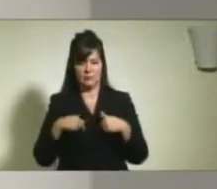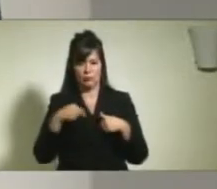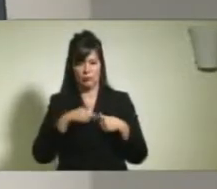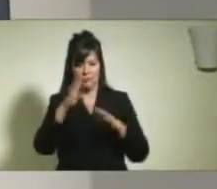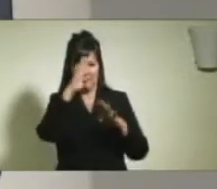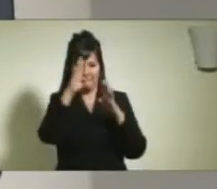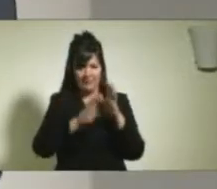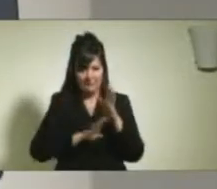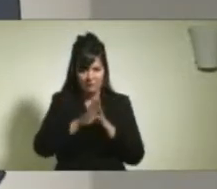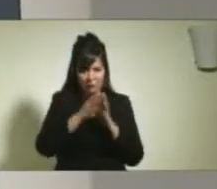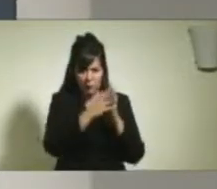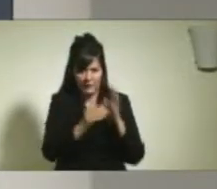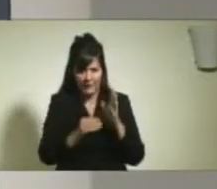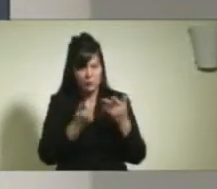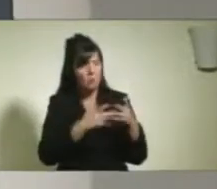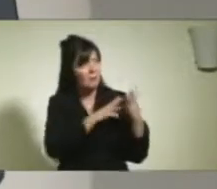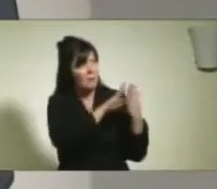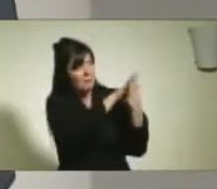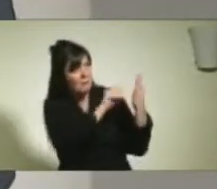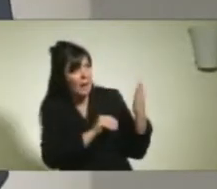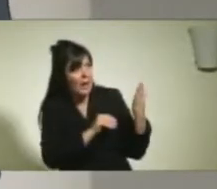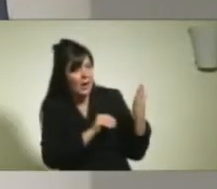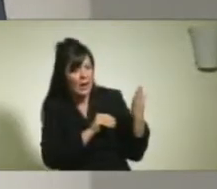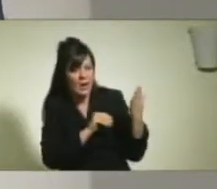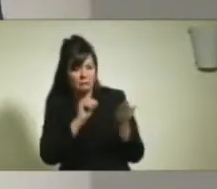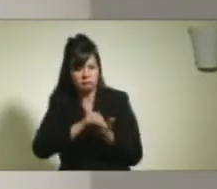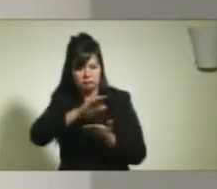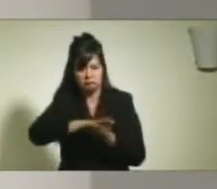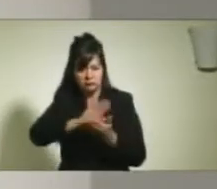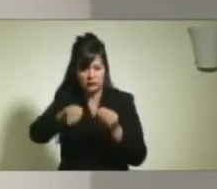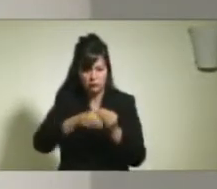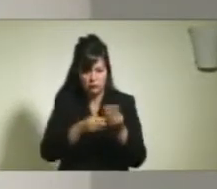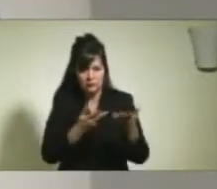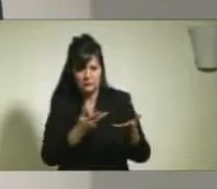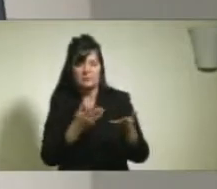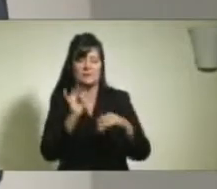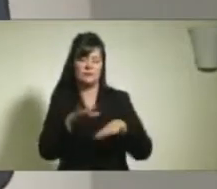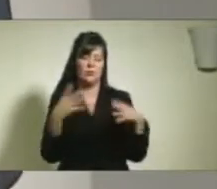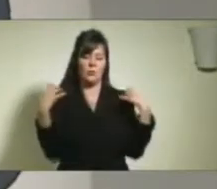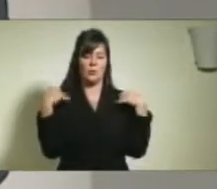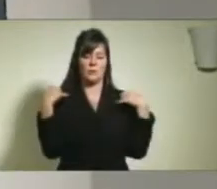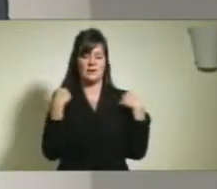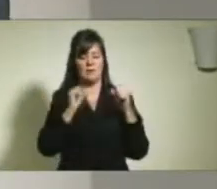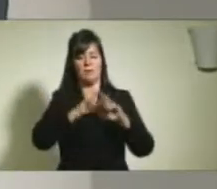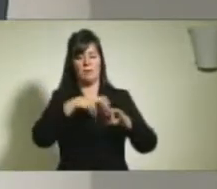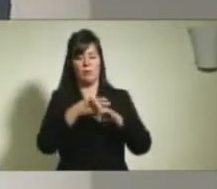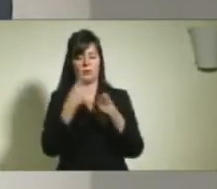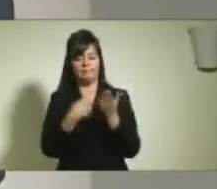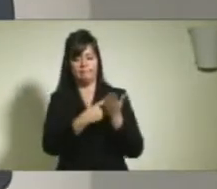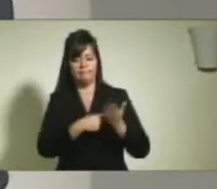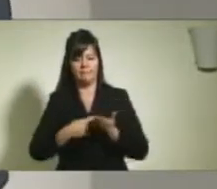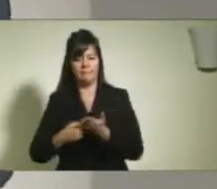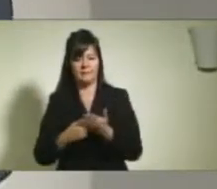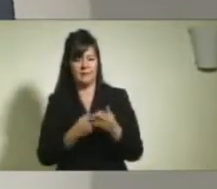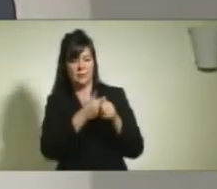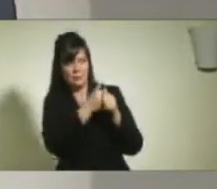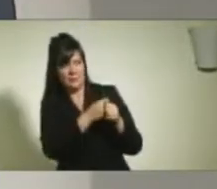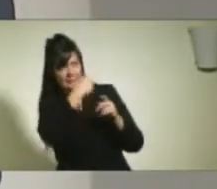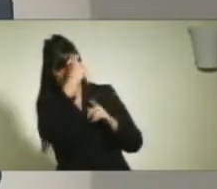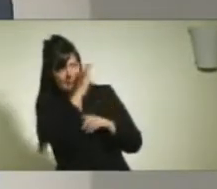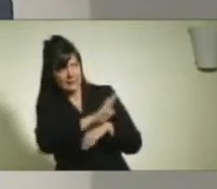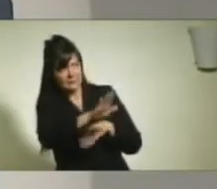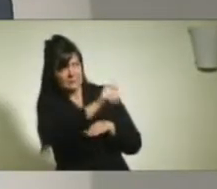des questions auxquelles le Conseil aura à répondre, à savoir, est-ce qu'on, avec les expériences, en